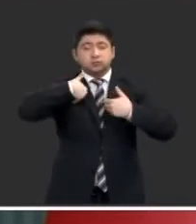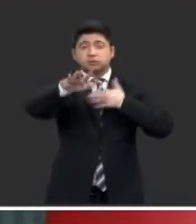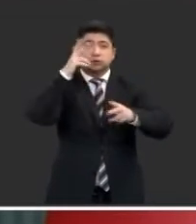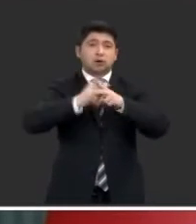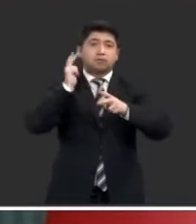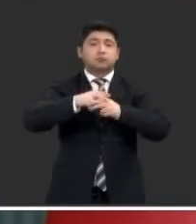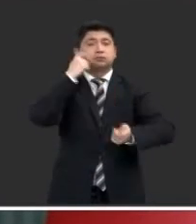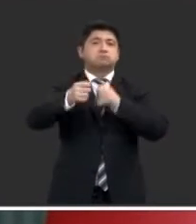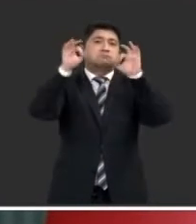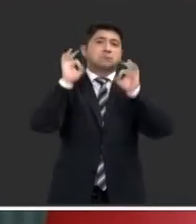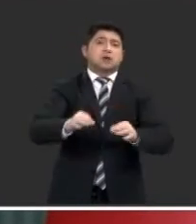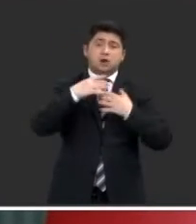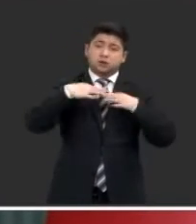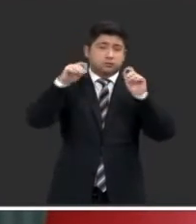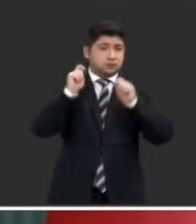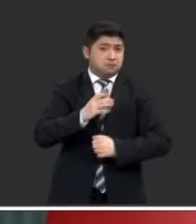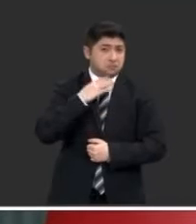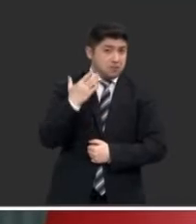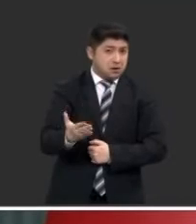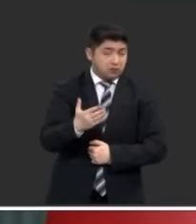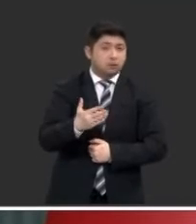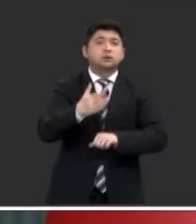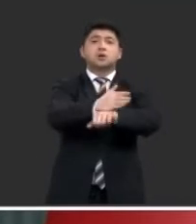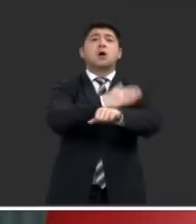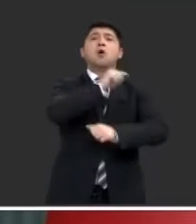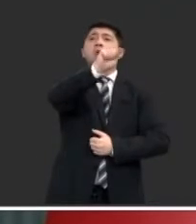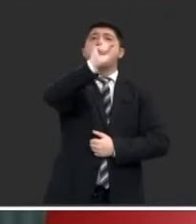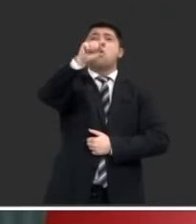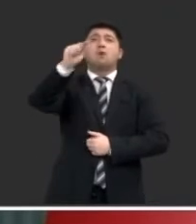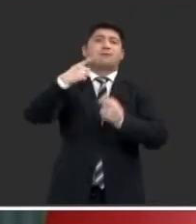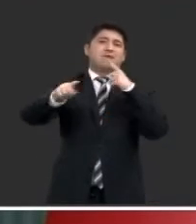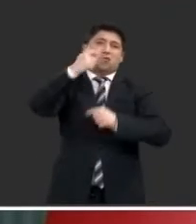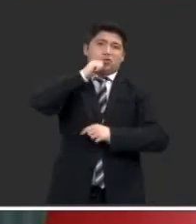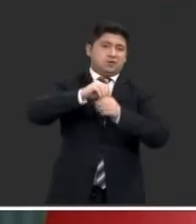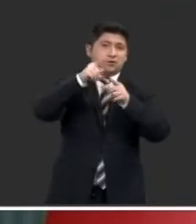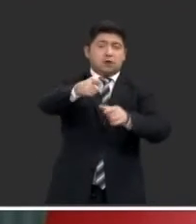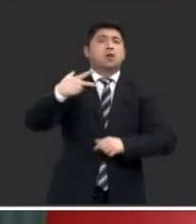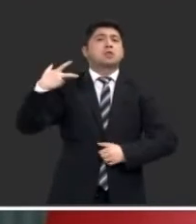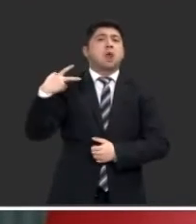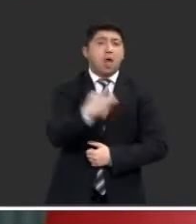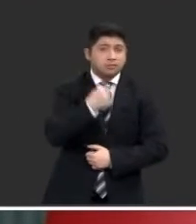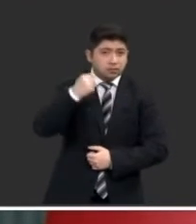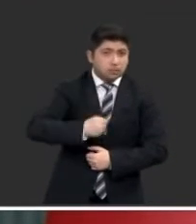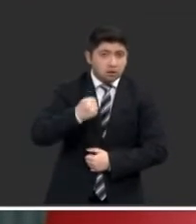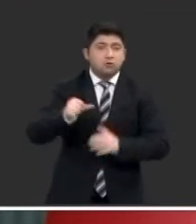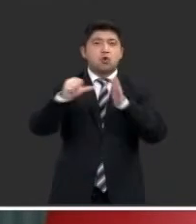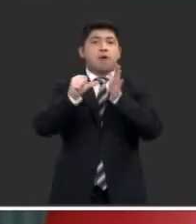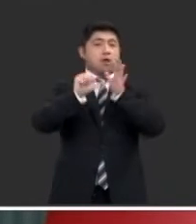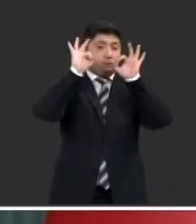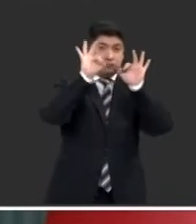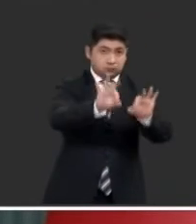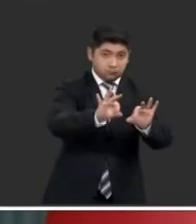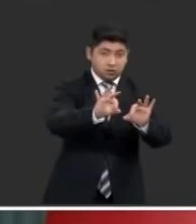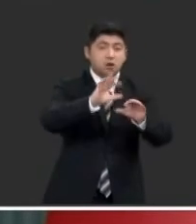işlemini başlattık çeşitli şehirlerdeki vatandaşlarımızı trenlerle önce Romanya'ya